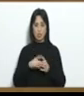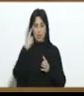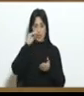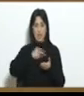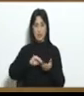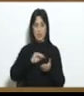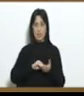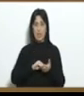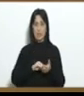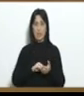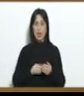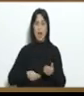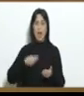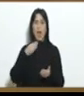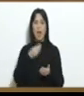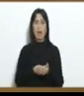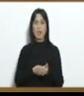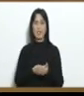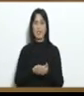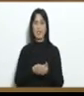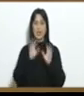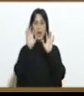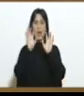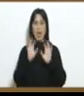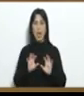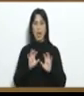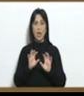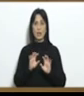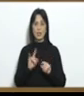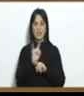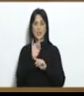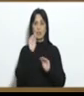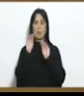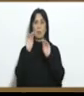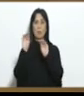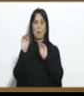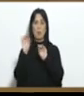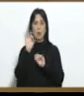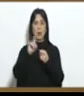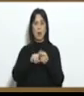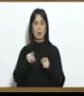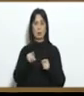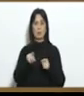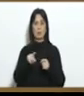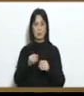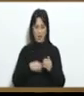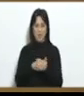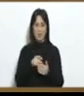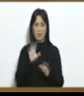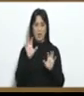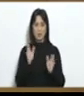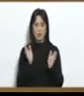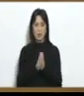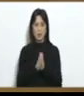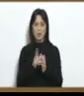დაინიცირა, აღვადგინოთ კანონი ცილისწამების შესახებ. აღადგინეთ ეს კანონი, გთხოვთ